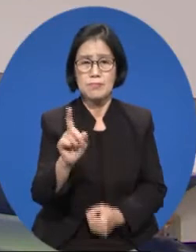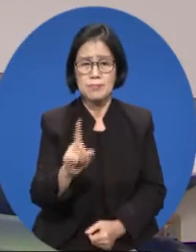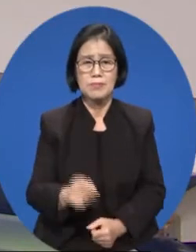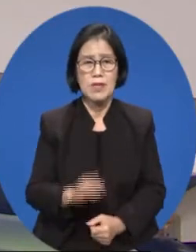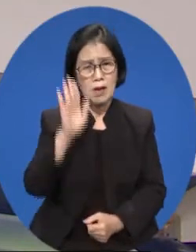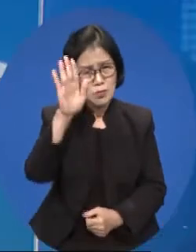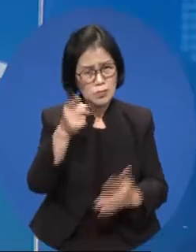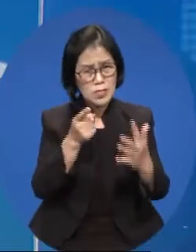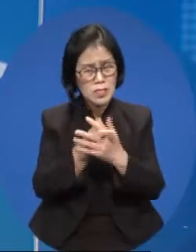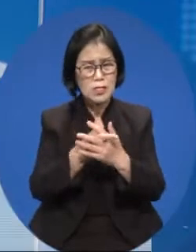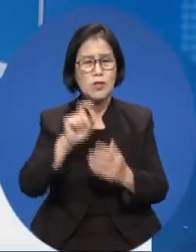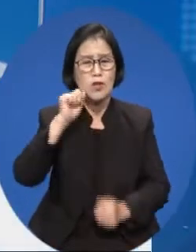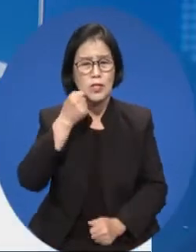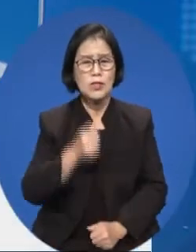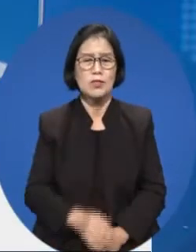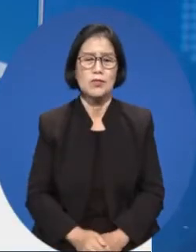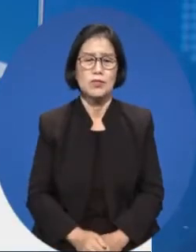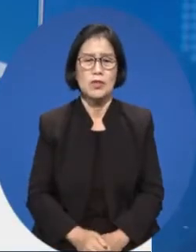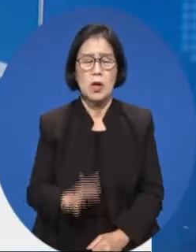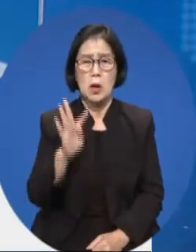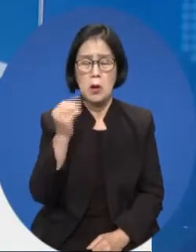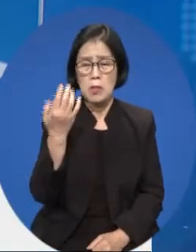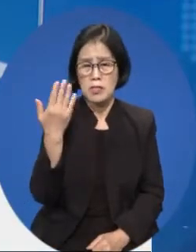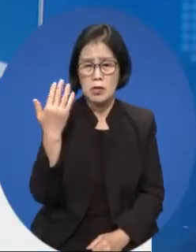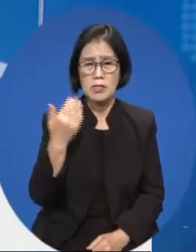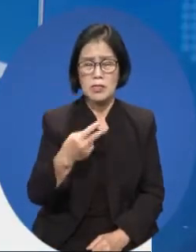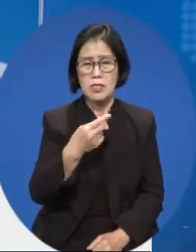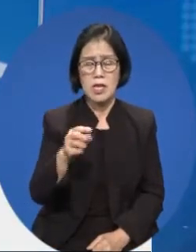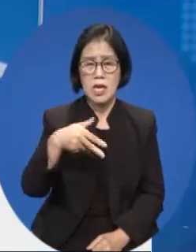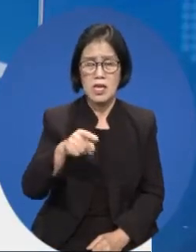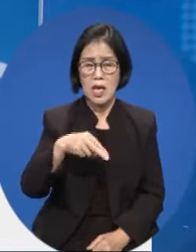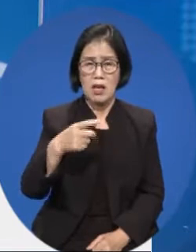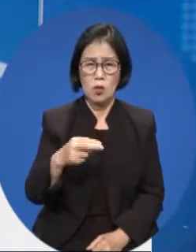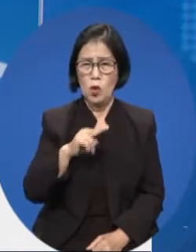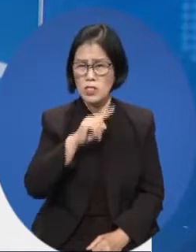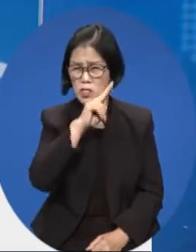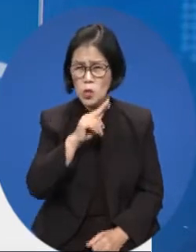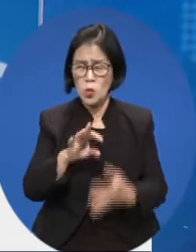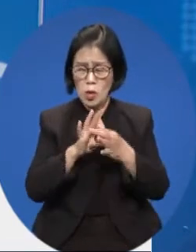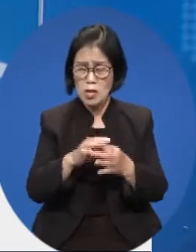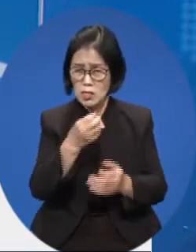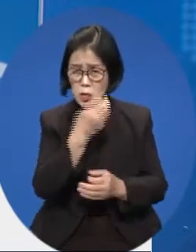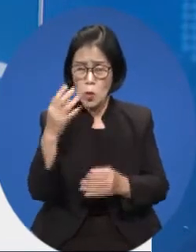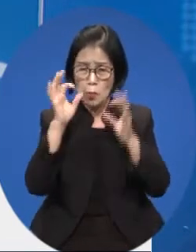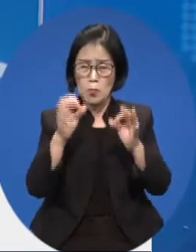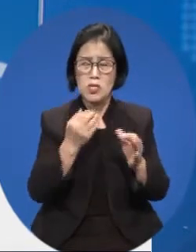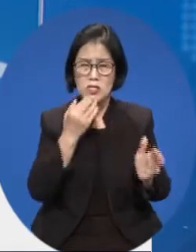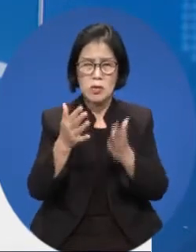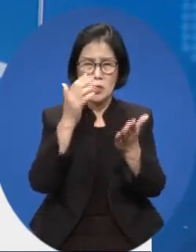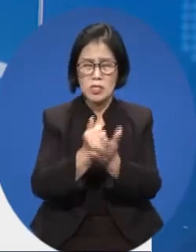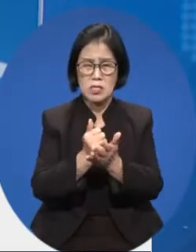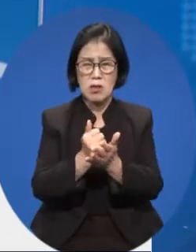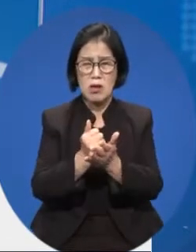예측하게 건지 어렵잖아요 우리가 부가 뭐 매출 전까지만 해도 대장동 의학과 관련해서 언론의 보도도 그랬구요 이제 면 기사에게 써